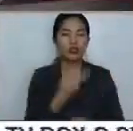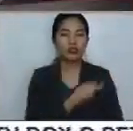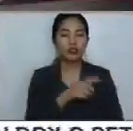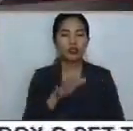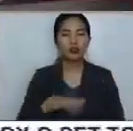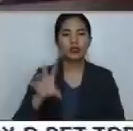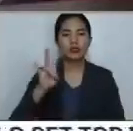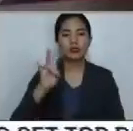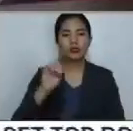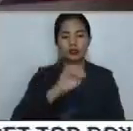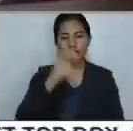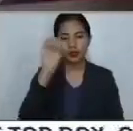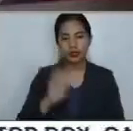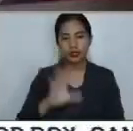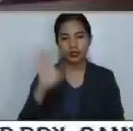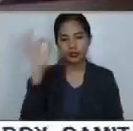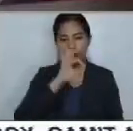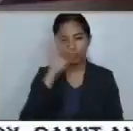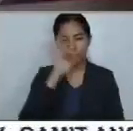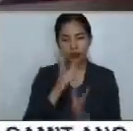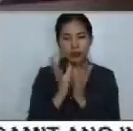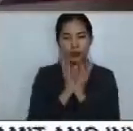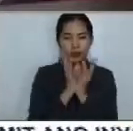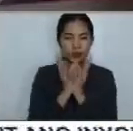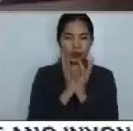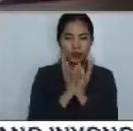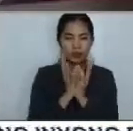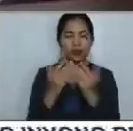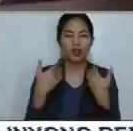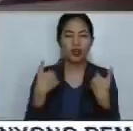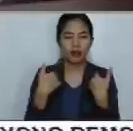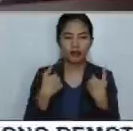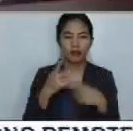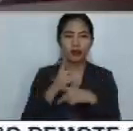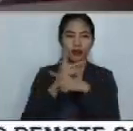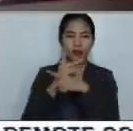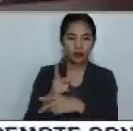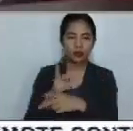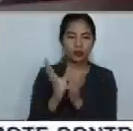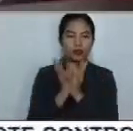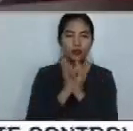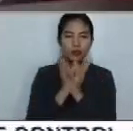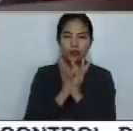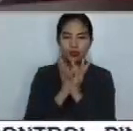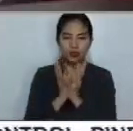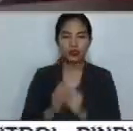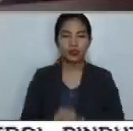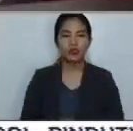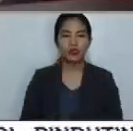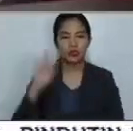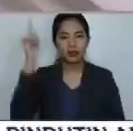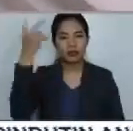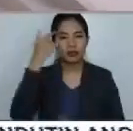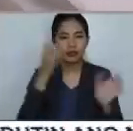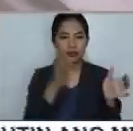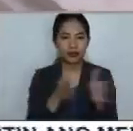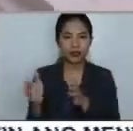paglilinaw ni Commission on Audit Chairman Mike Aguinaldo sa pagdinig ng Senado. Ayon kay Aguinaldo, bumili